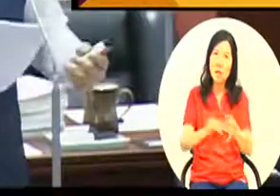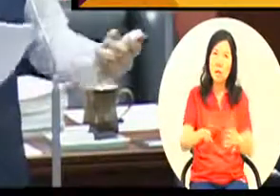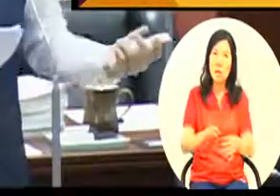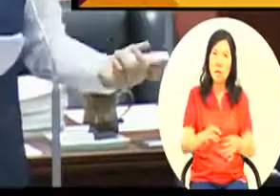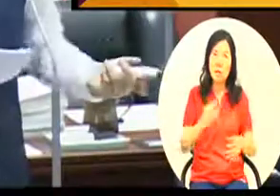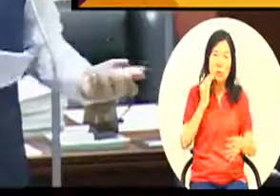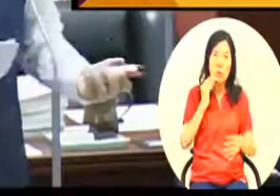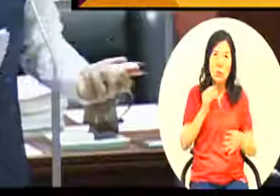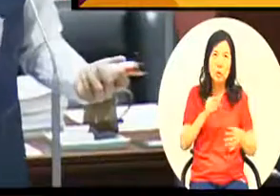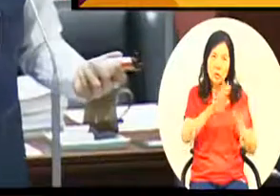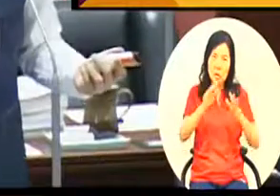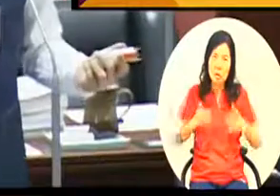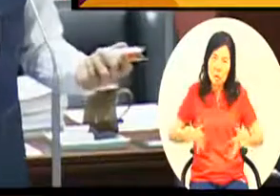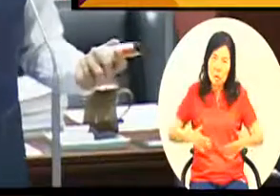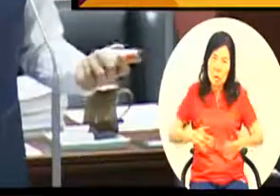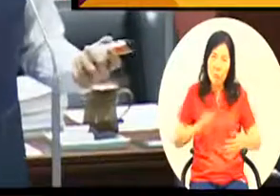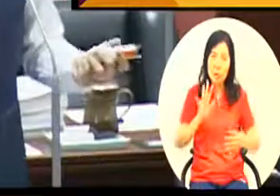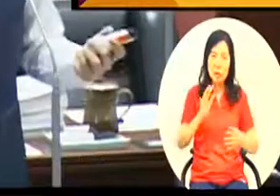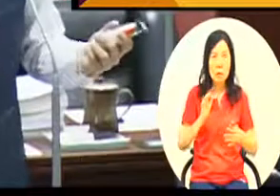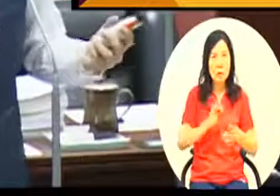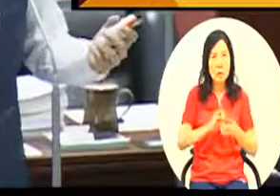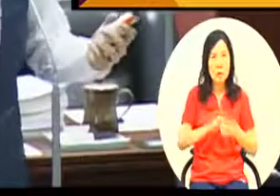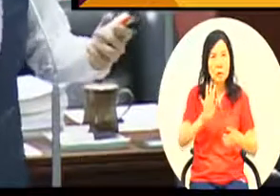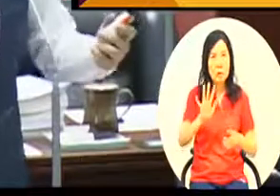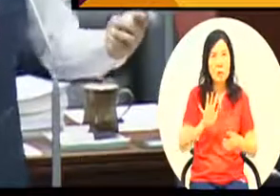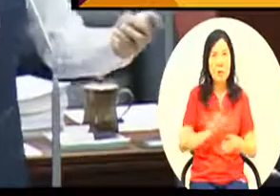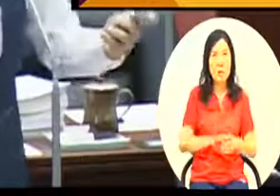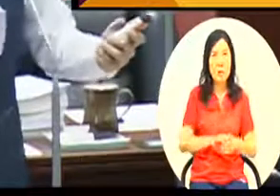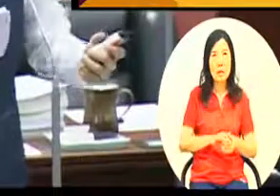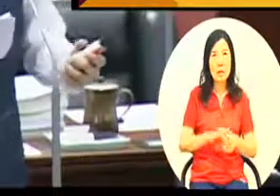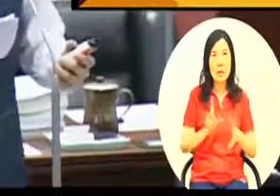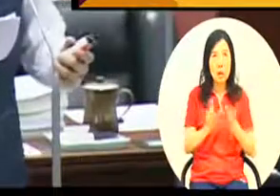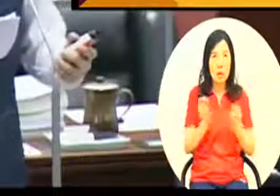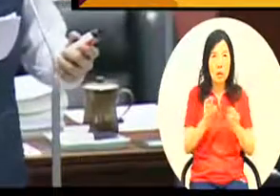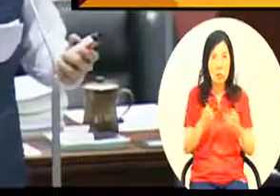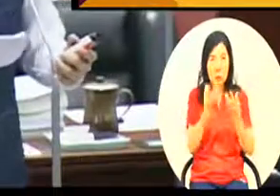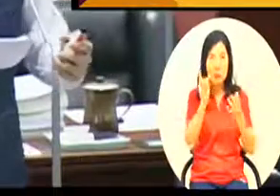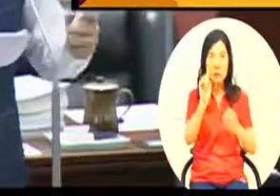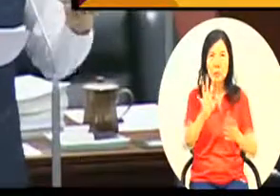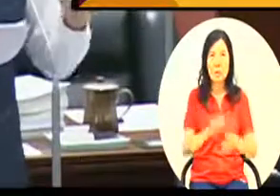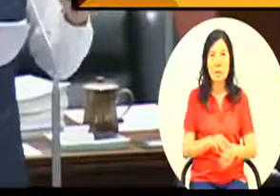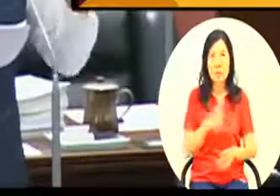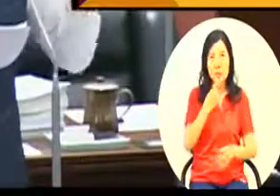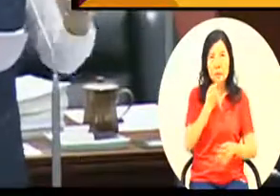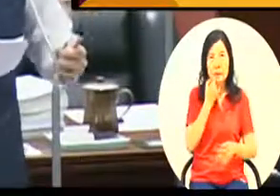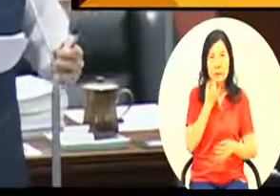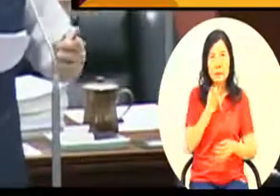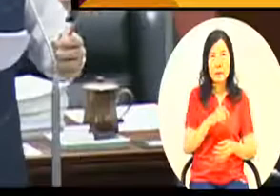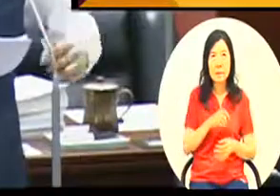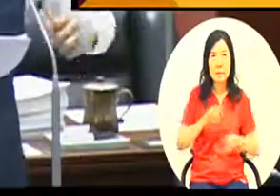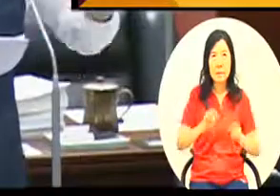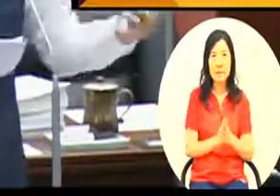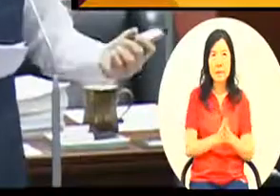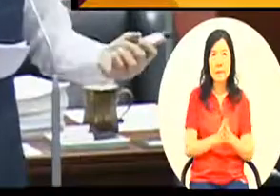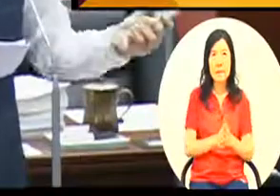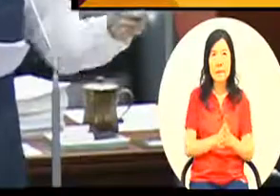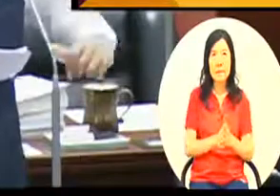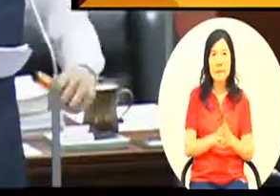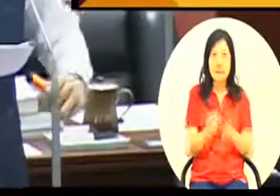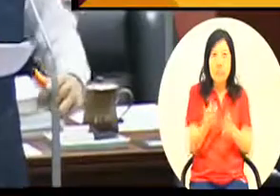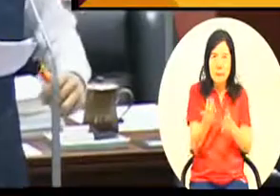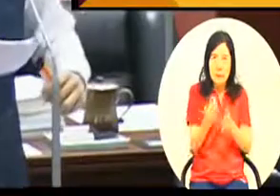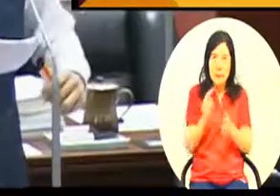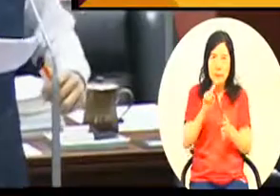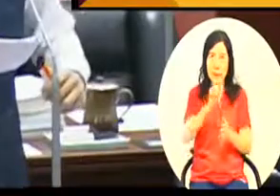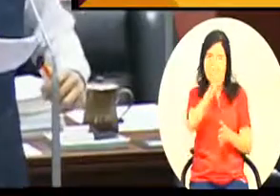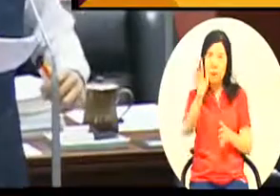个也许有临时什么状况，那我可不可以马上或前一天就预